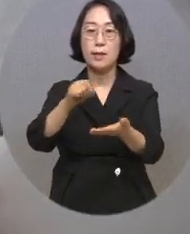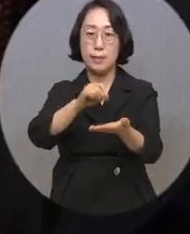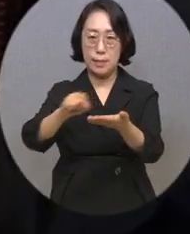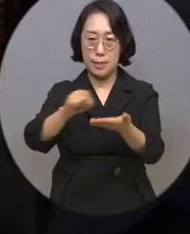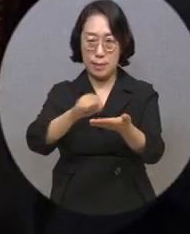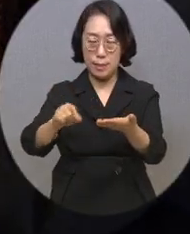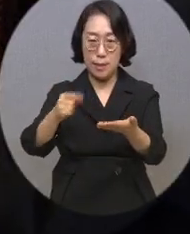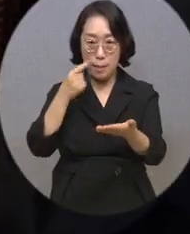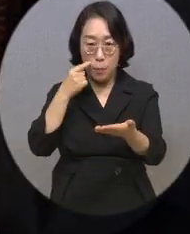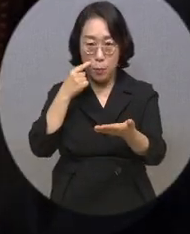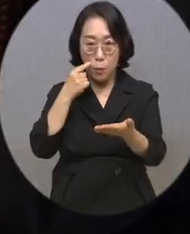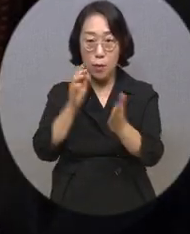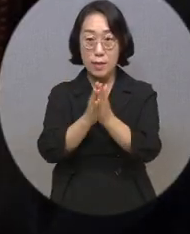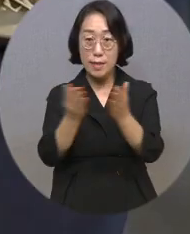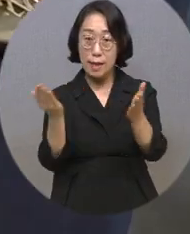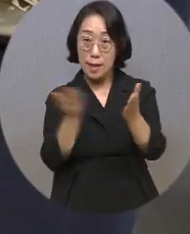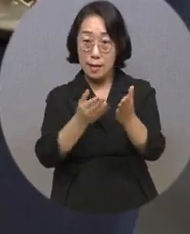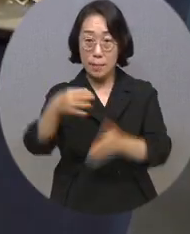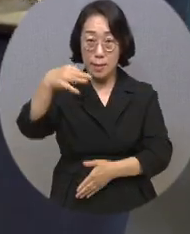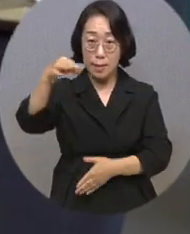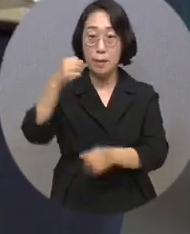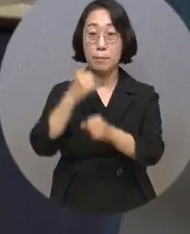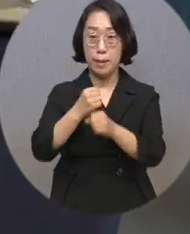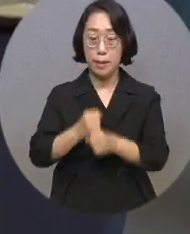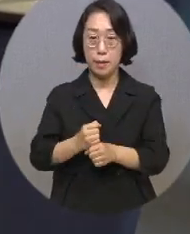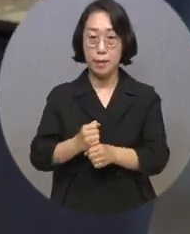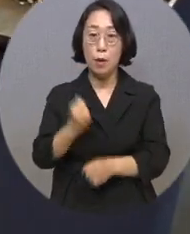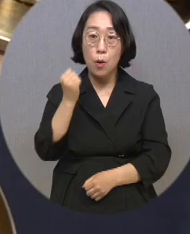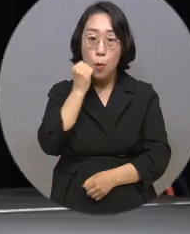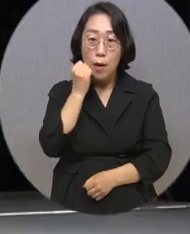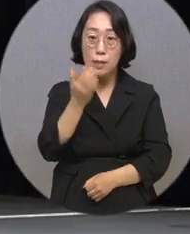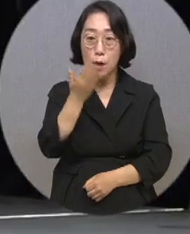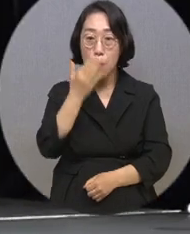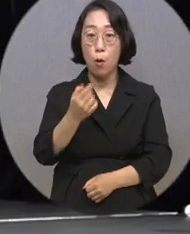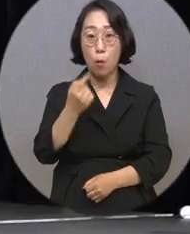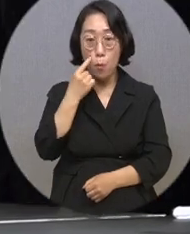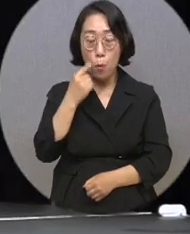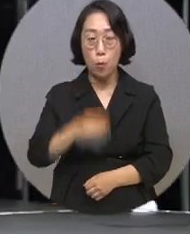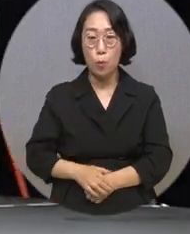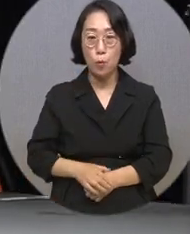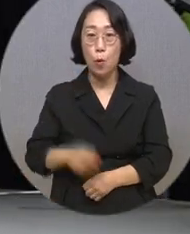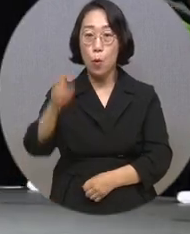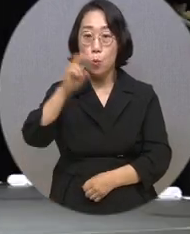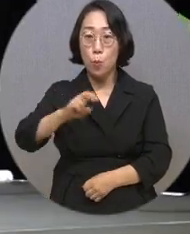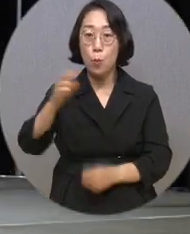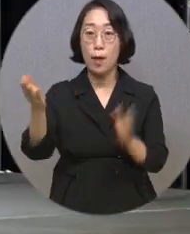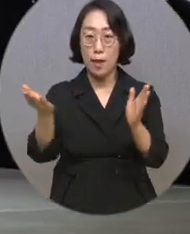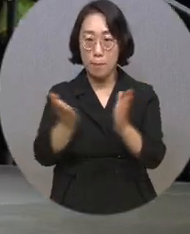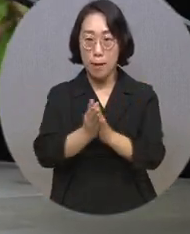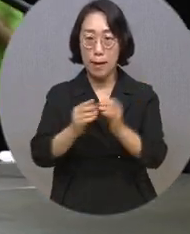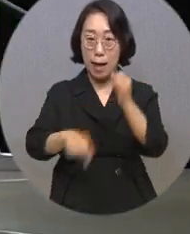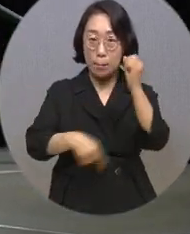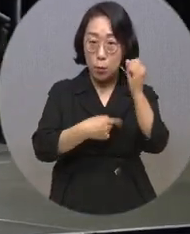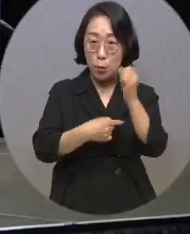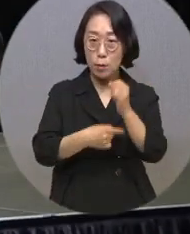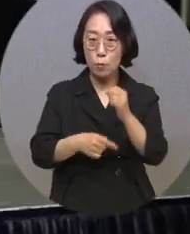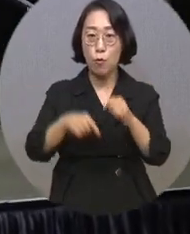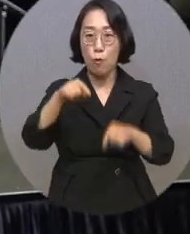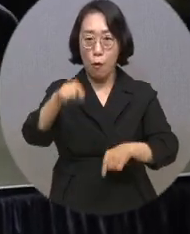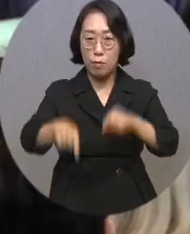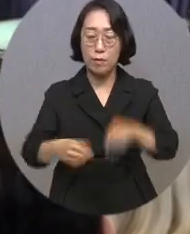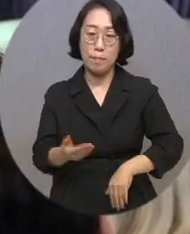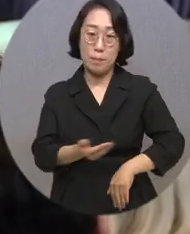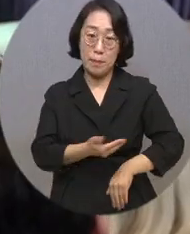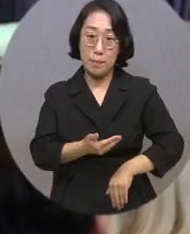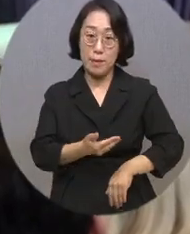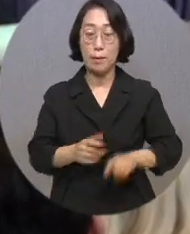쓰기, 한지 책갈피 만들기, 전주 초코파이 시식, 케이팝에 맞춰 걷는 한복 패션쇼 등도 큰 인기를